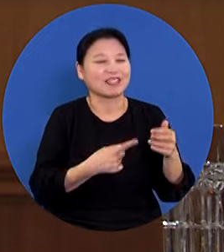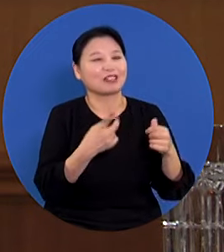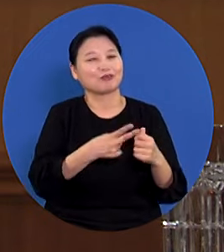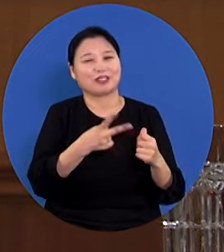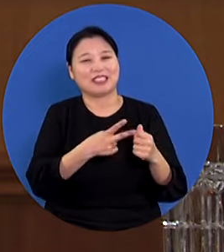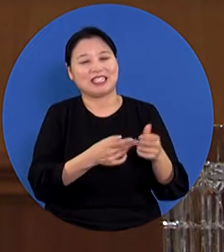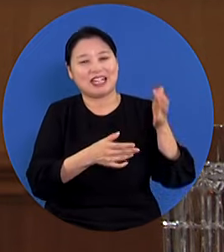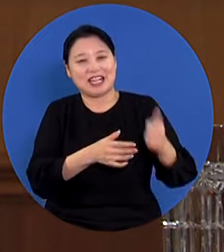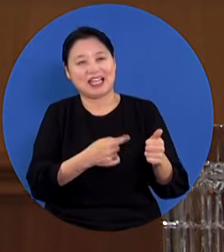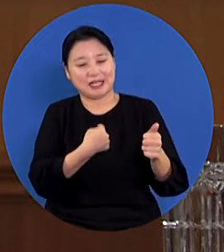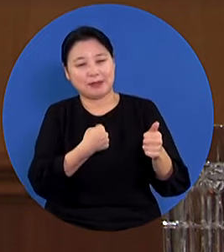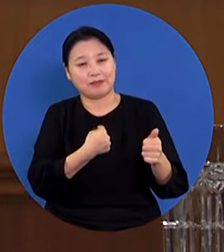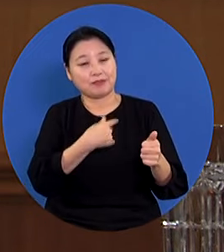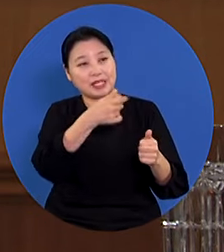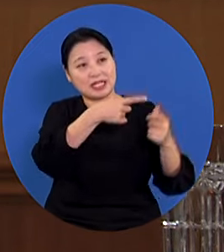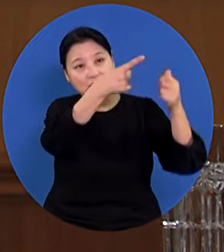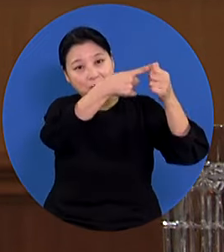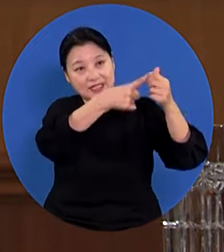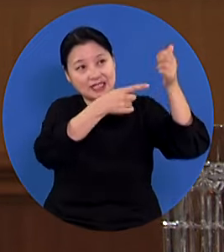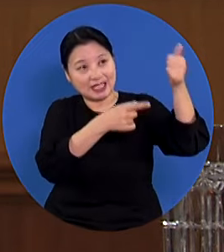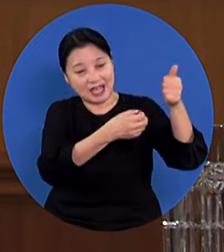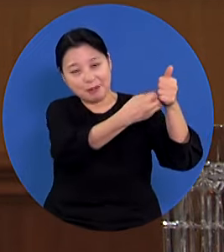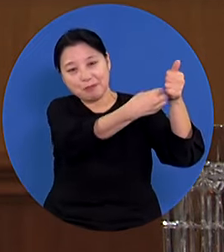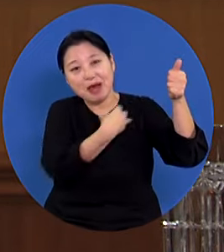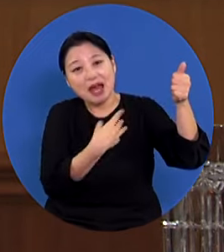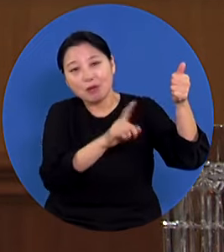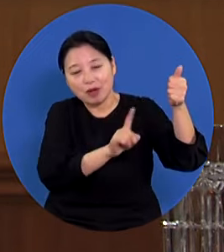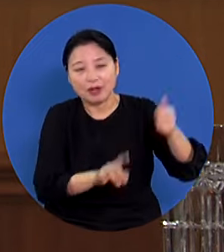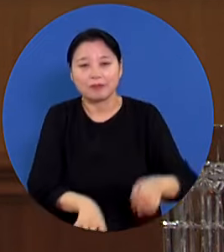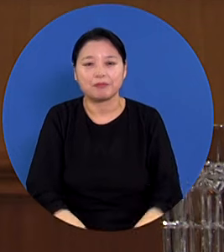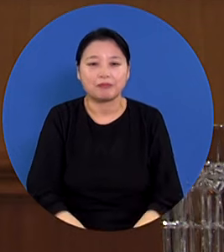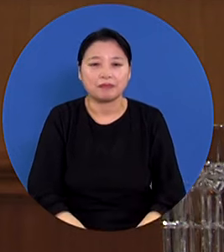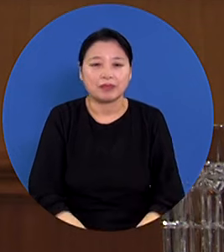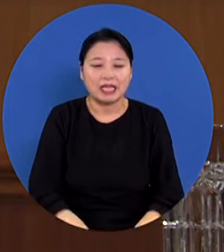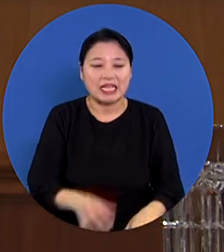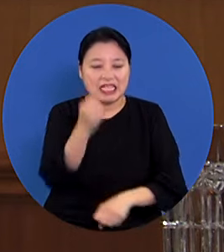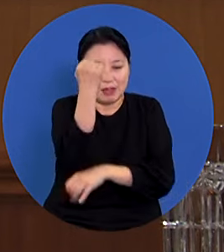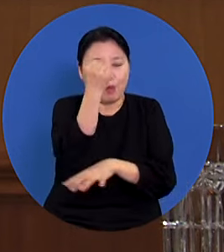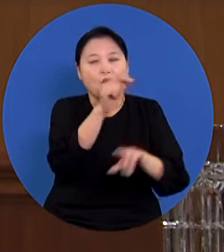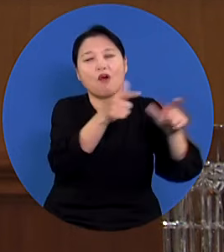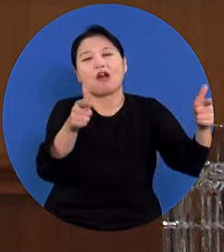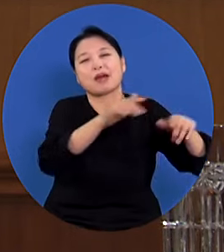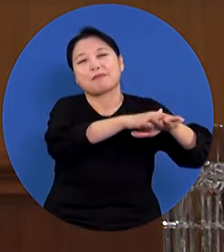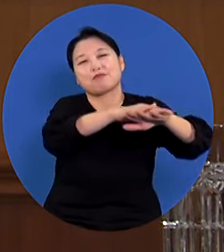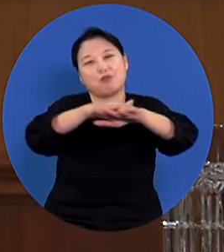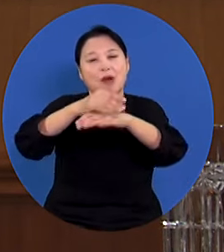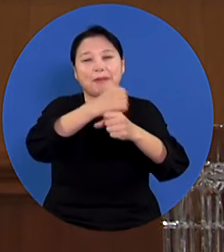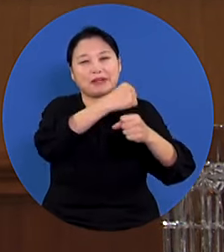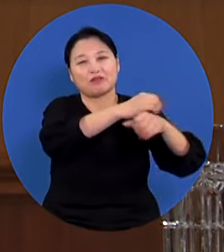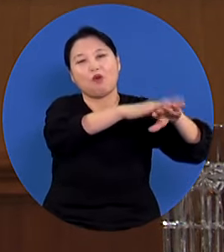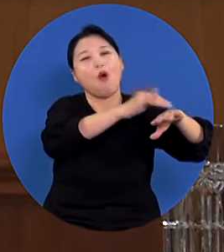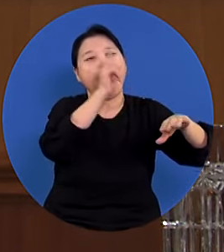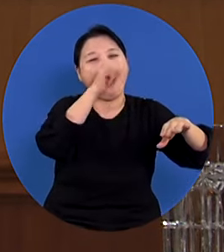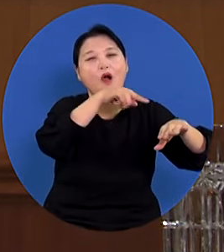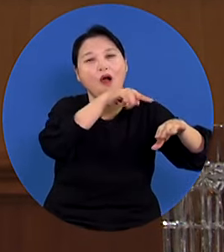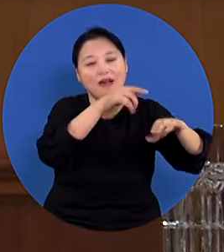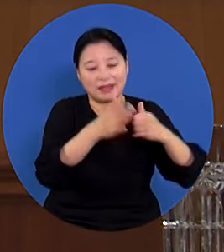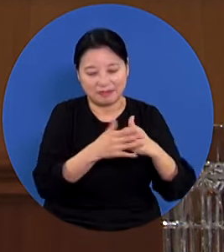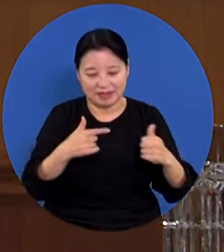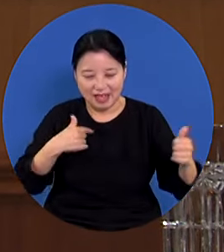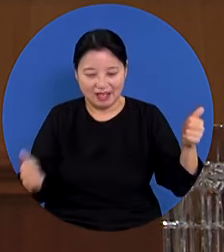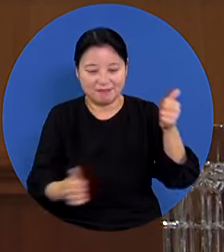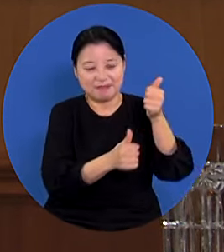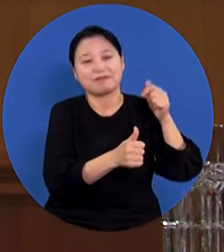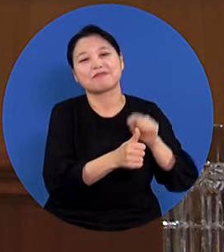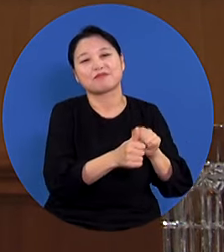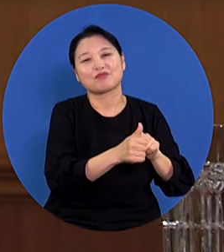예예. 예. 예. 앞에 그 사실 그 초대 소장님께서 많이 이런 걸 잘 닦아 주셔서 제가 이제 두 번째로서